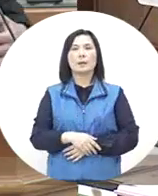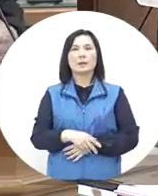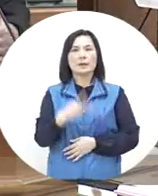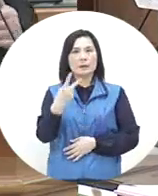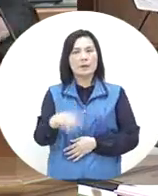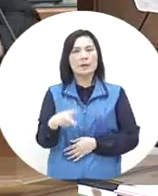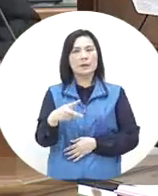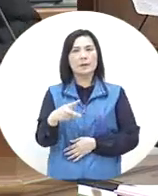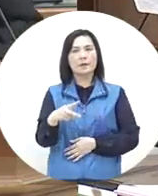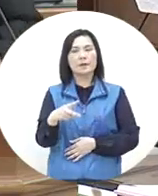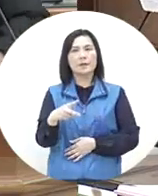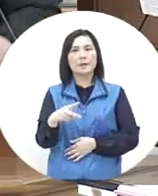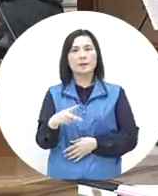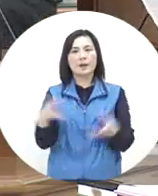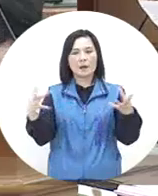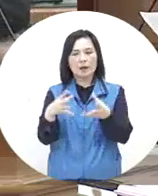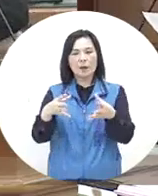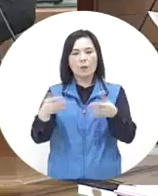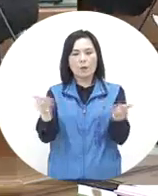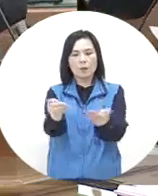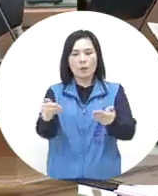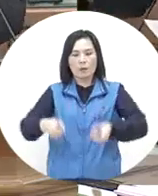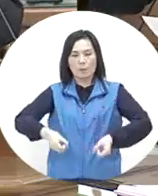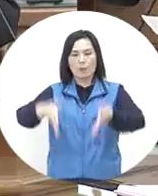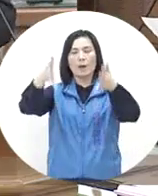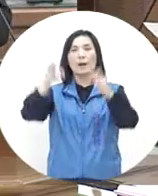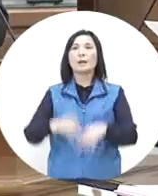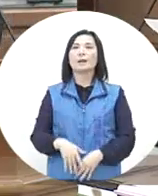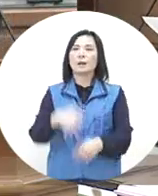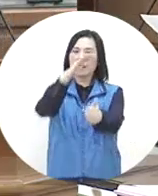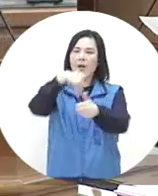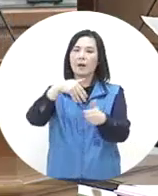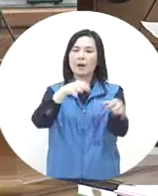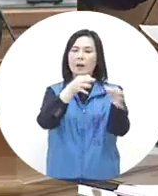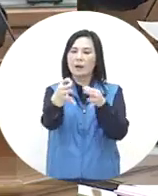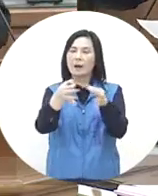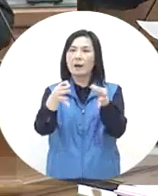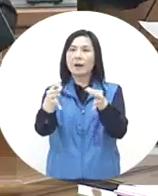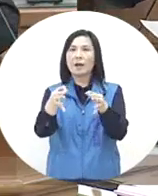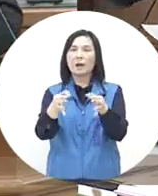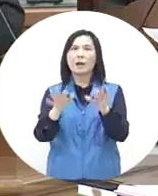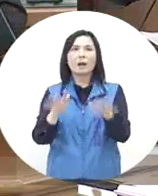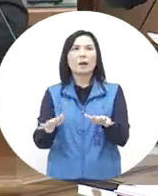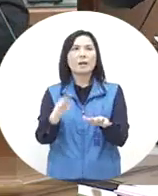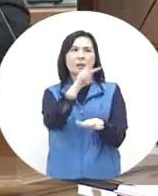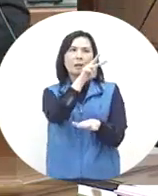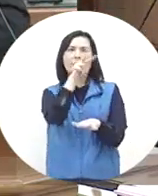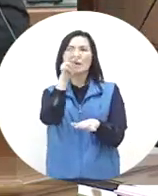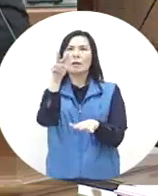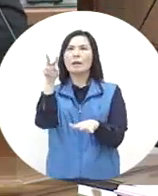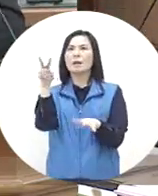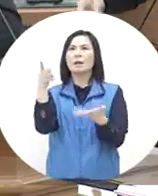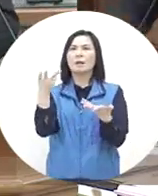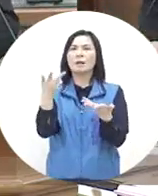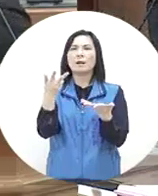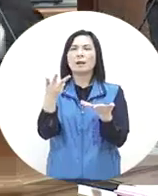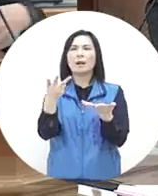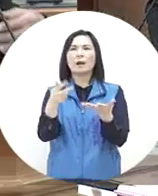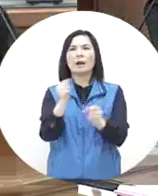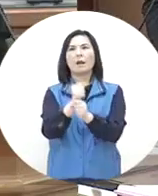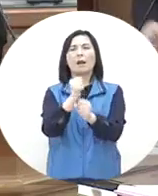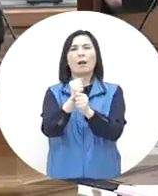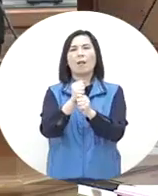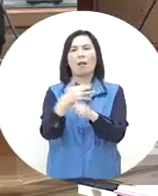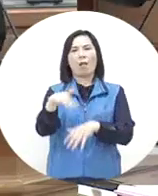所谓的共购的啦，吼，要招商的。现在都还没有看到任何的一个比较大破大立的这一